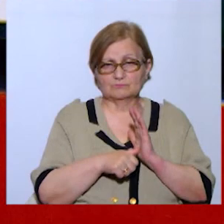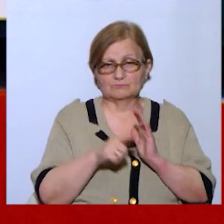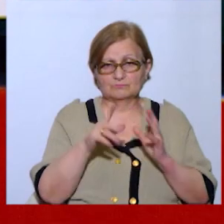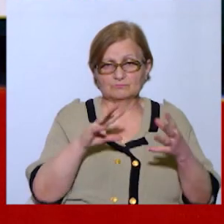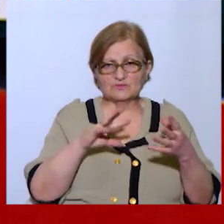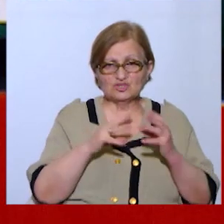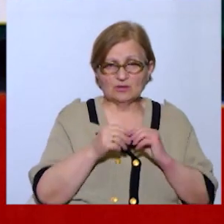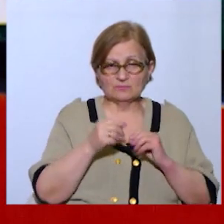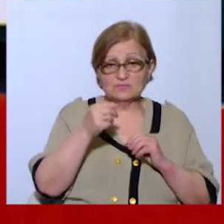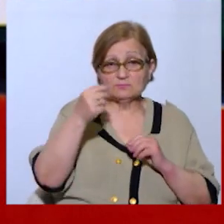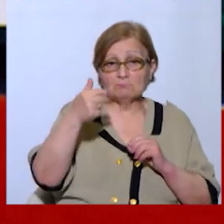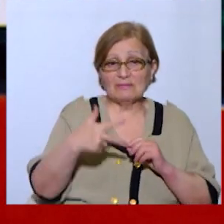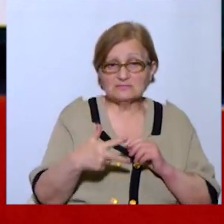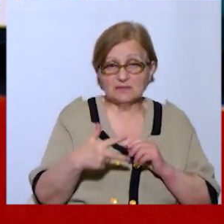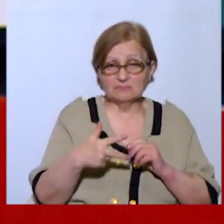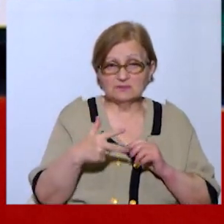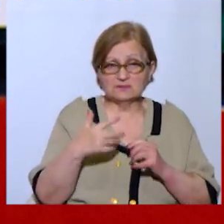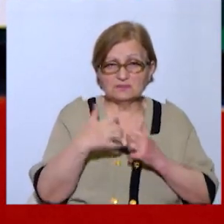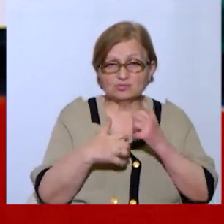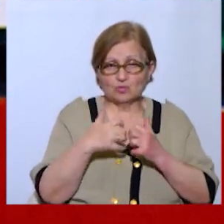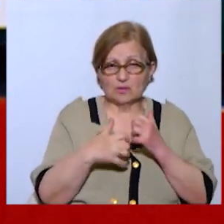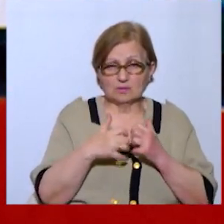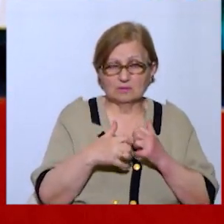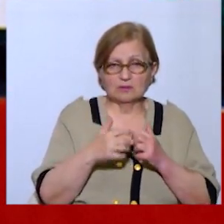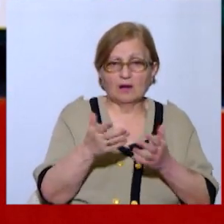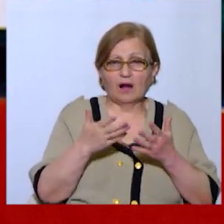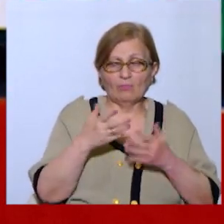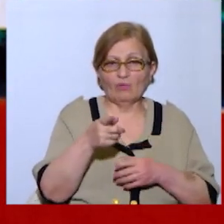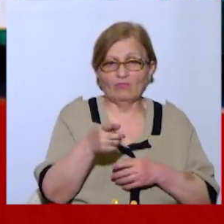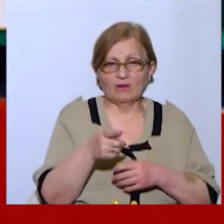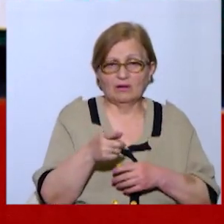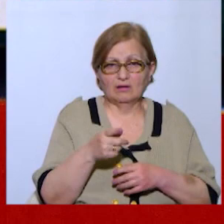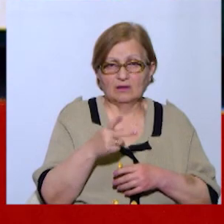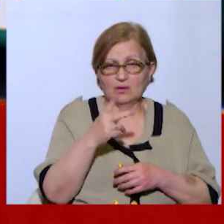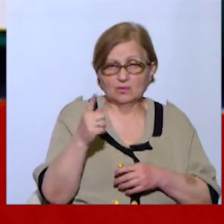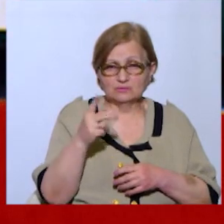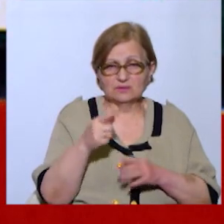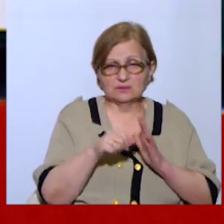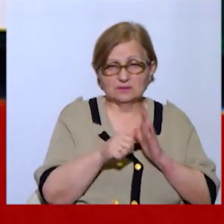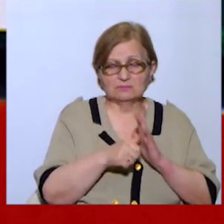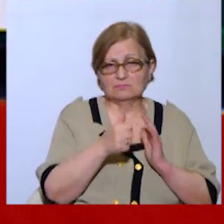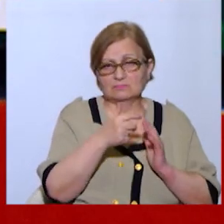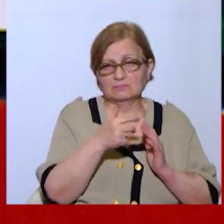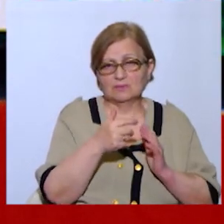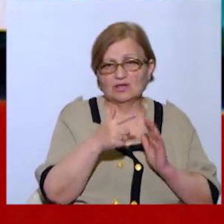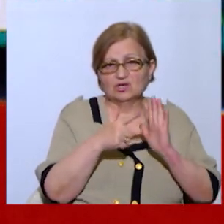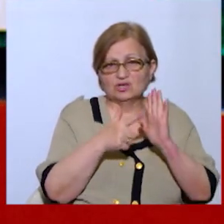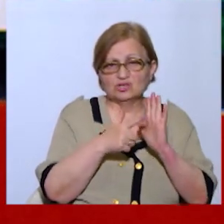ჯამის მესამედი საშუალო შესაბამისად გამოდის 21/16-ის მესამედი, ანუ